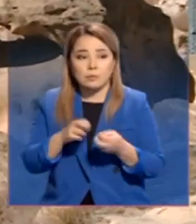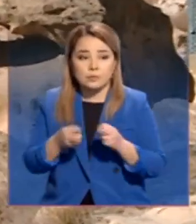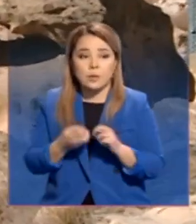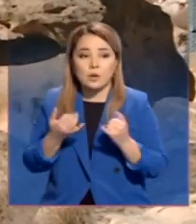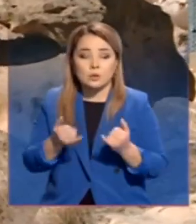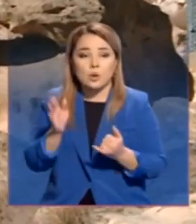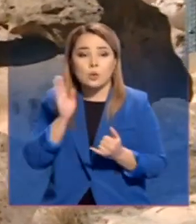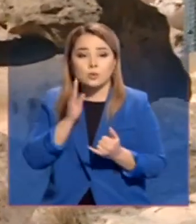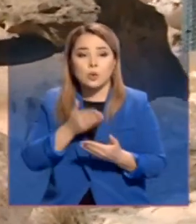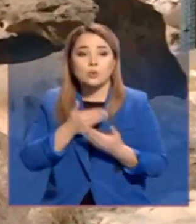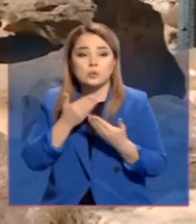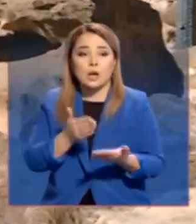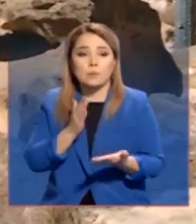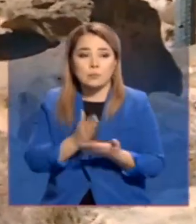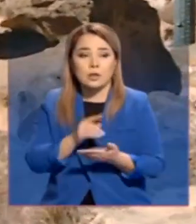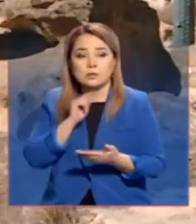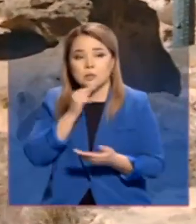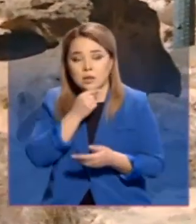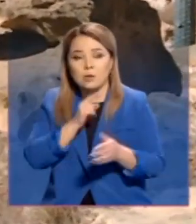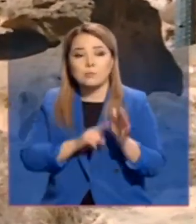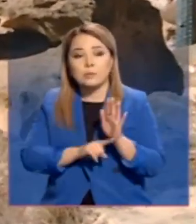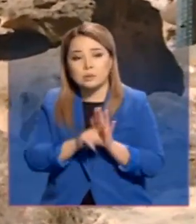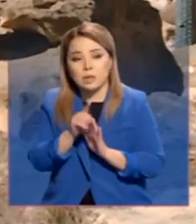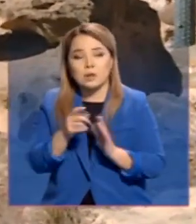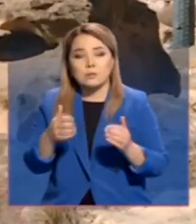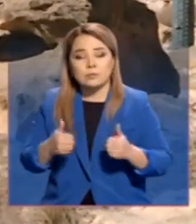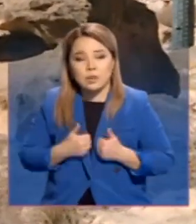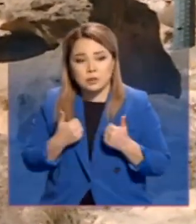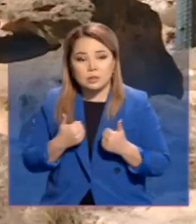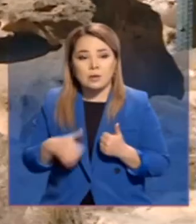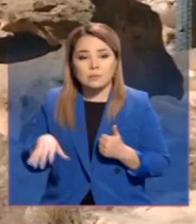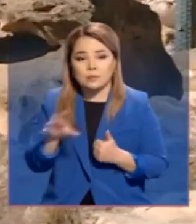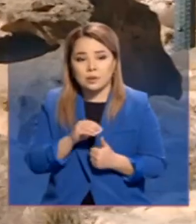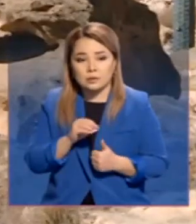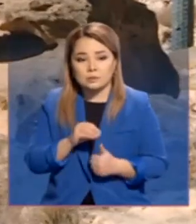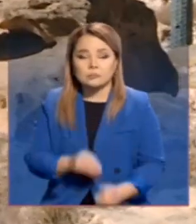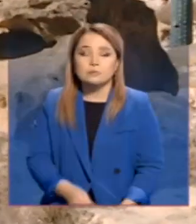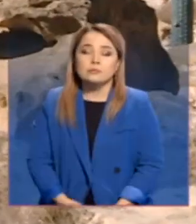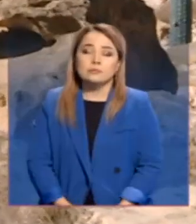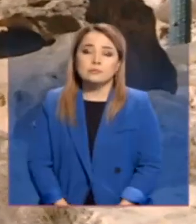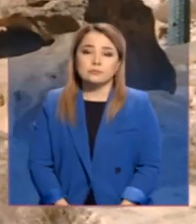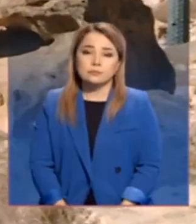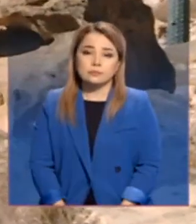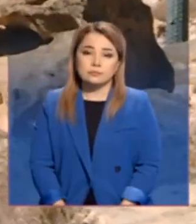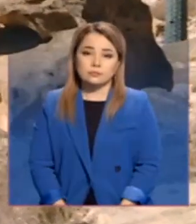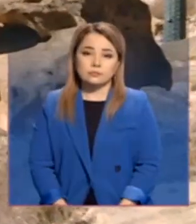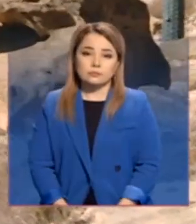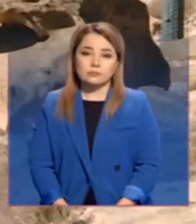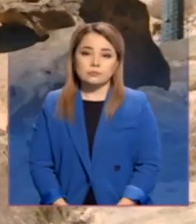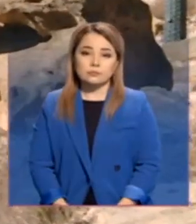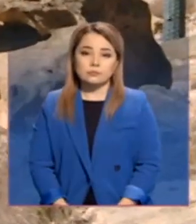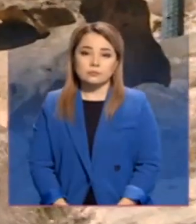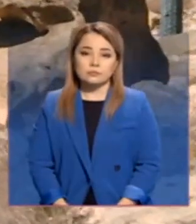Сондықтан судың да сұрауы бар. Үнемдеуден басқа амал жоқ. Аягөз Оралбайқызы, Зүлбай Нұрбай, Апта.